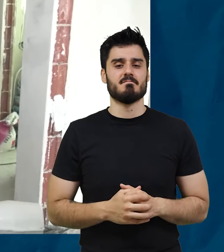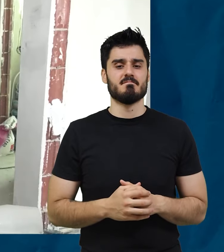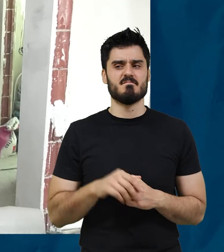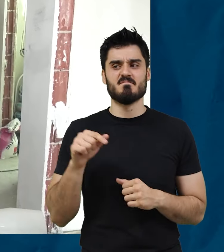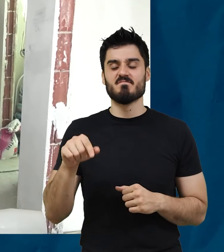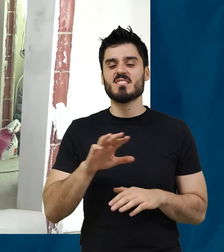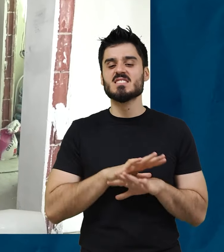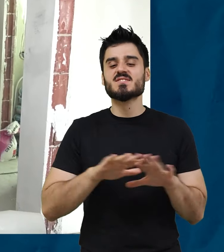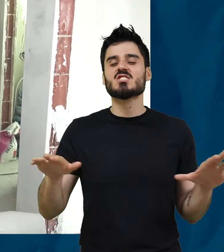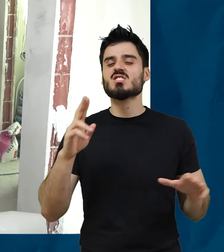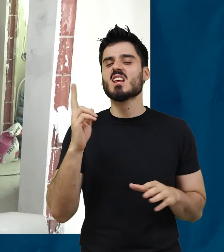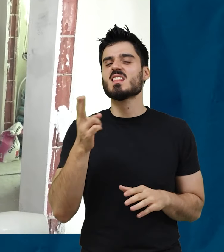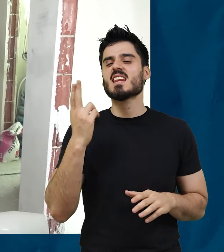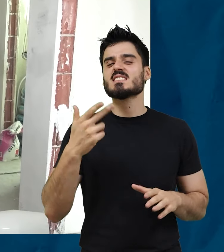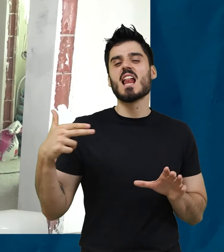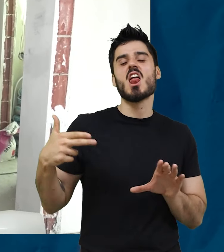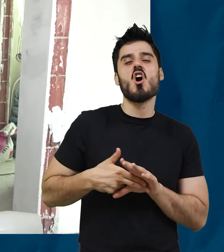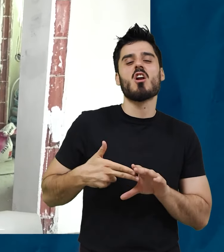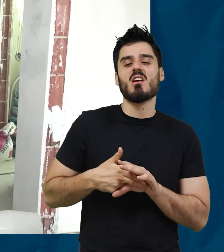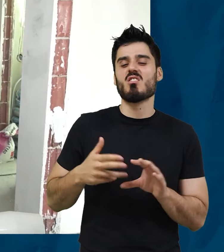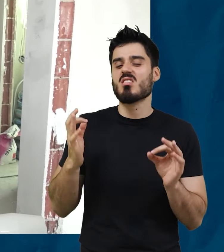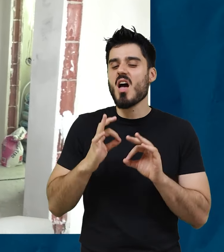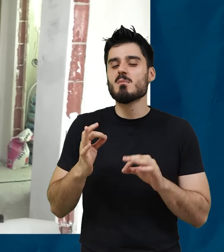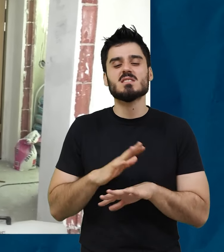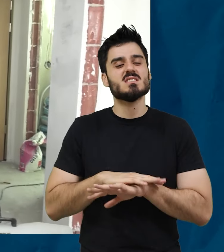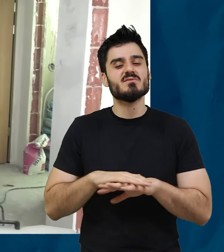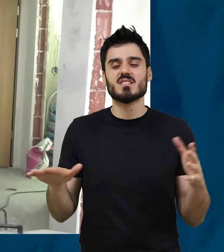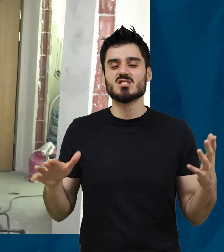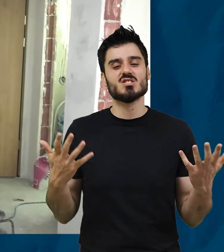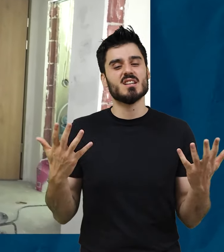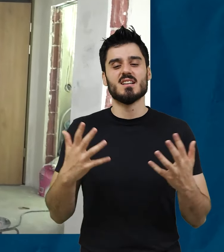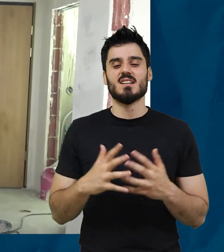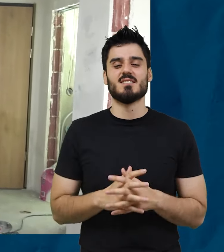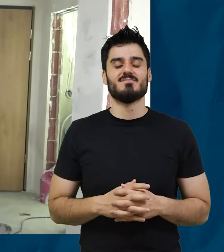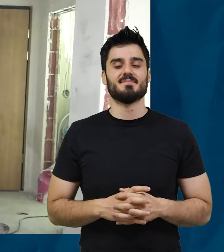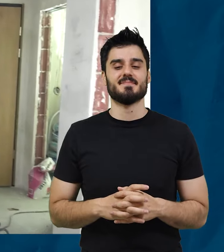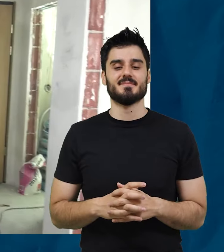Абе, дизел е свършил, знаете ли? А, видяхте ли?